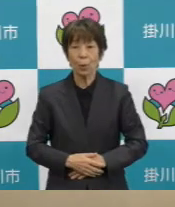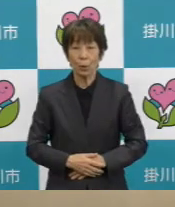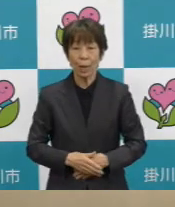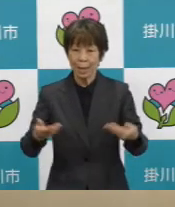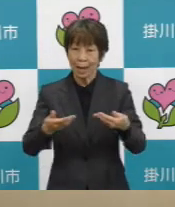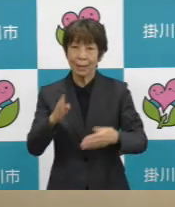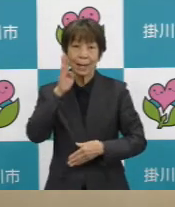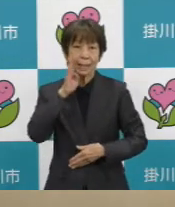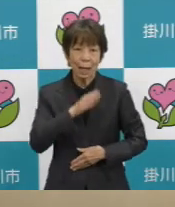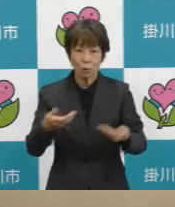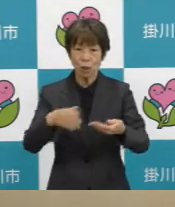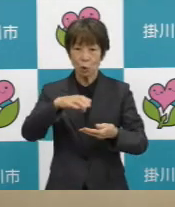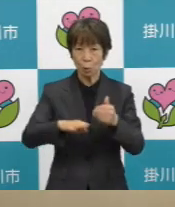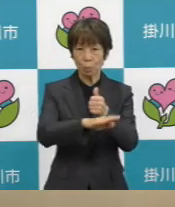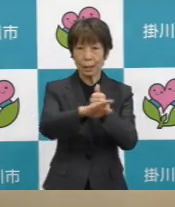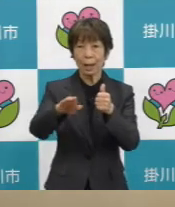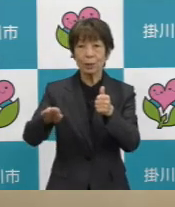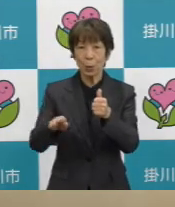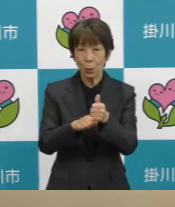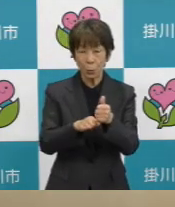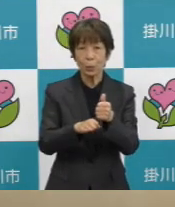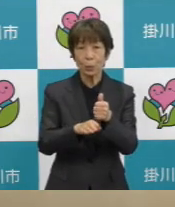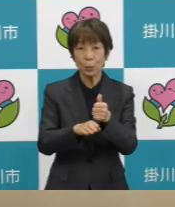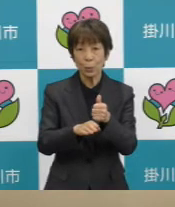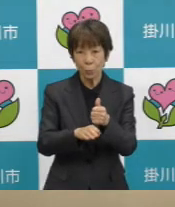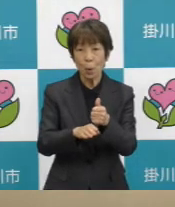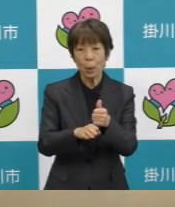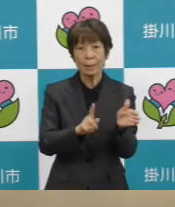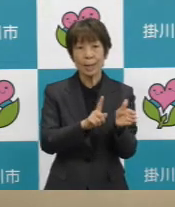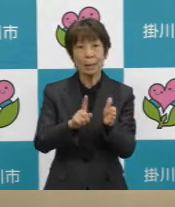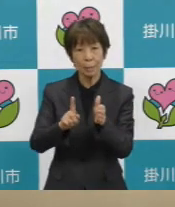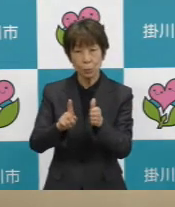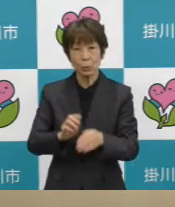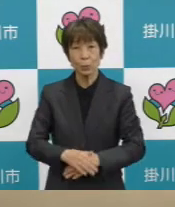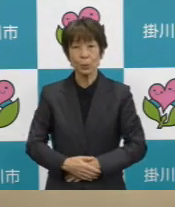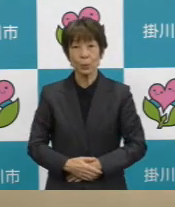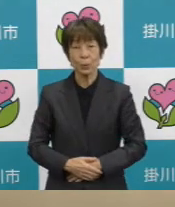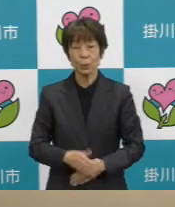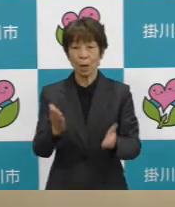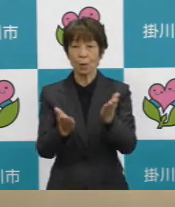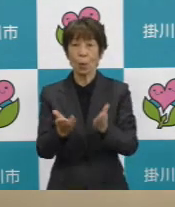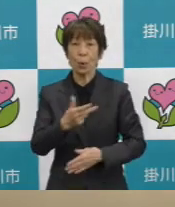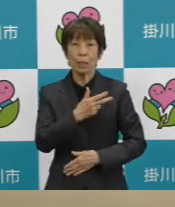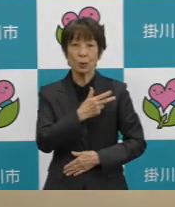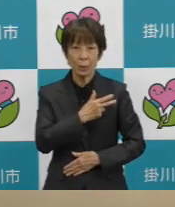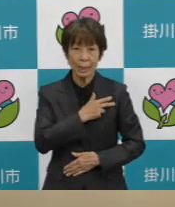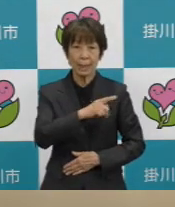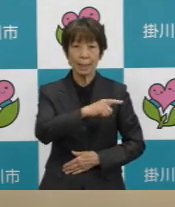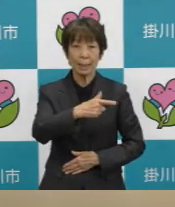い職場環境を整備するというのから、保育士